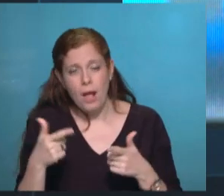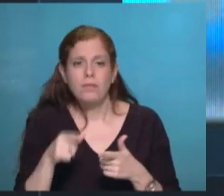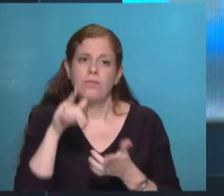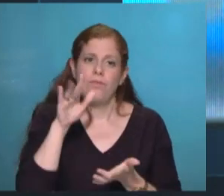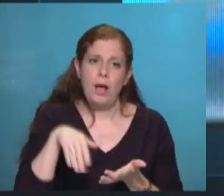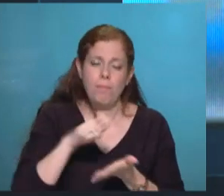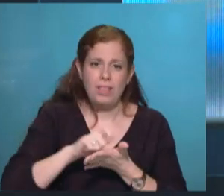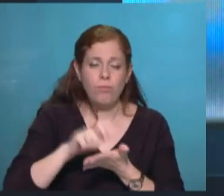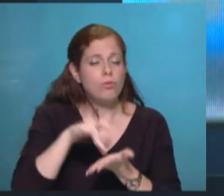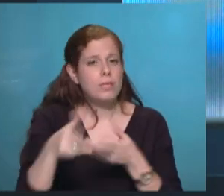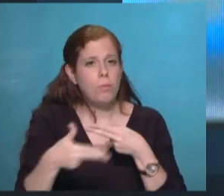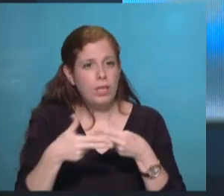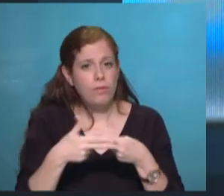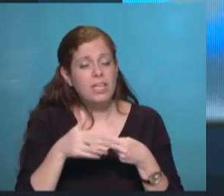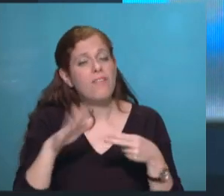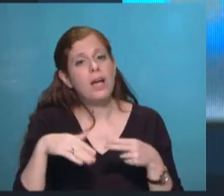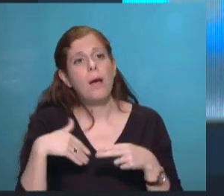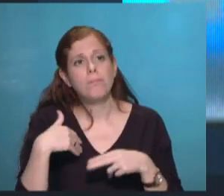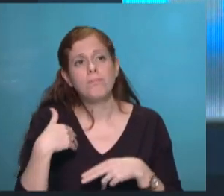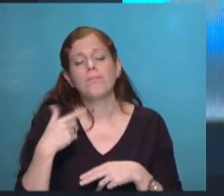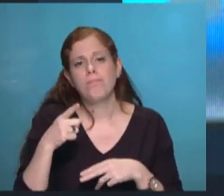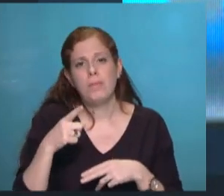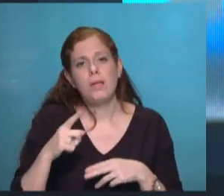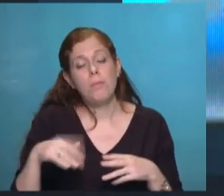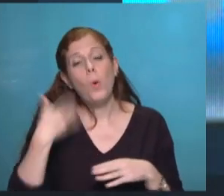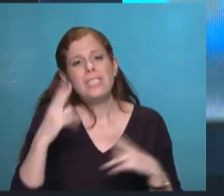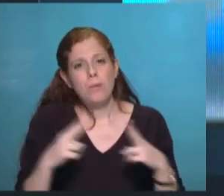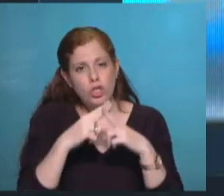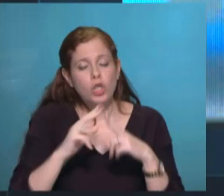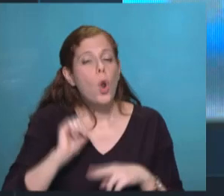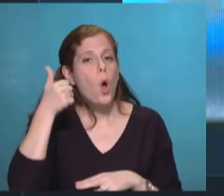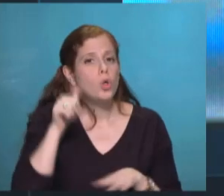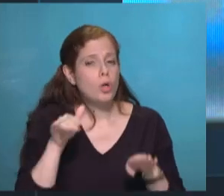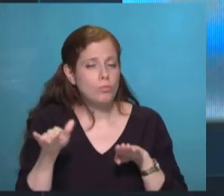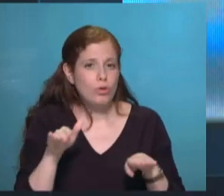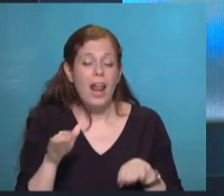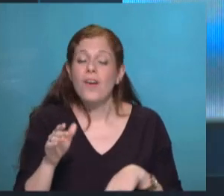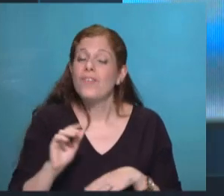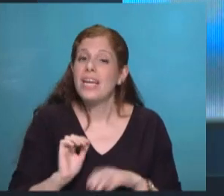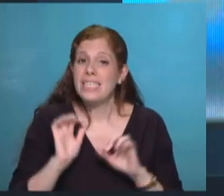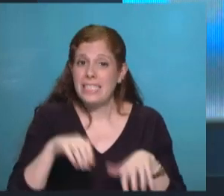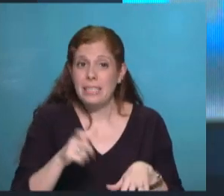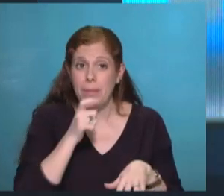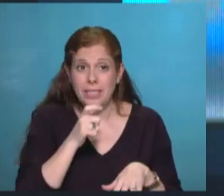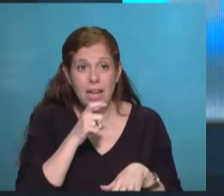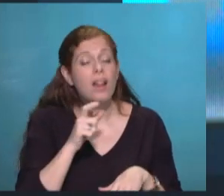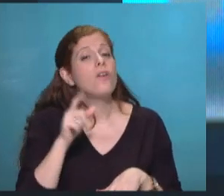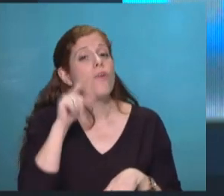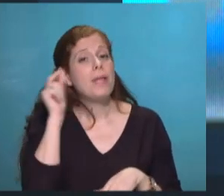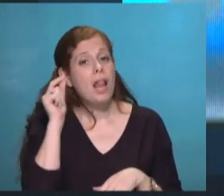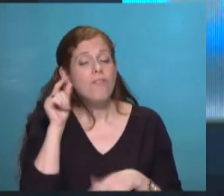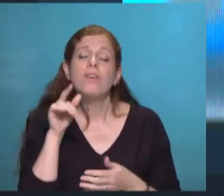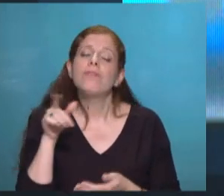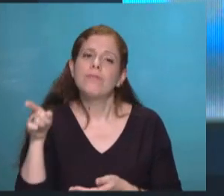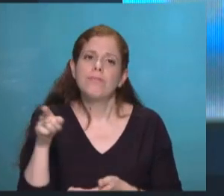בעוטף עזה, נהיה גם מחוץ לפגישתם של ראש הממשלה ונשיא ברזיל, ובתל אביב, בכינוס של כחול לבן, נמצא מיכאל שמש.